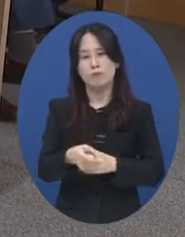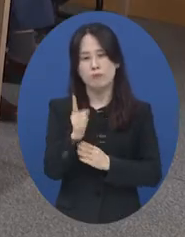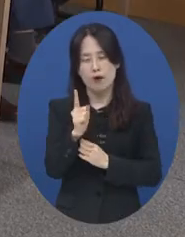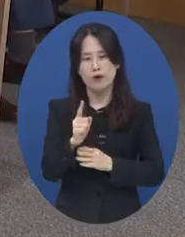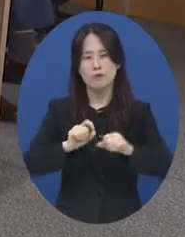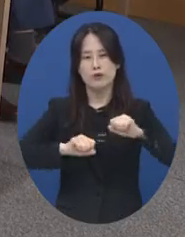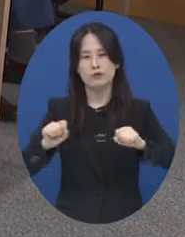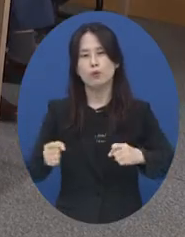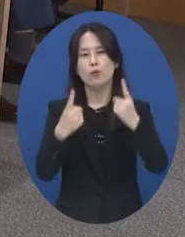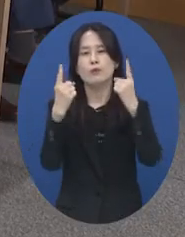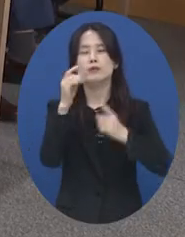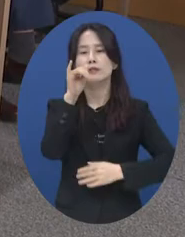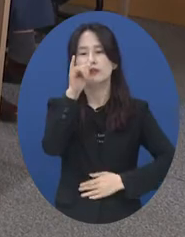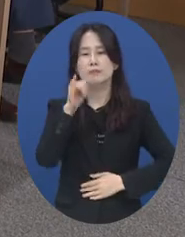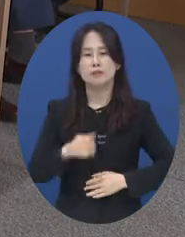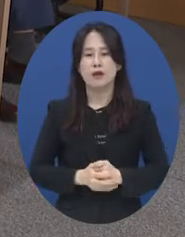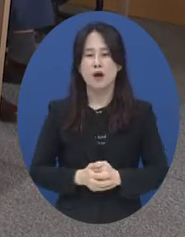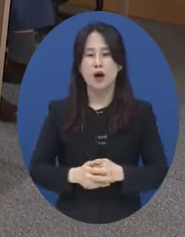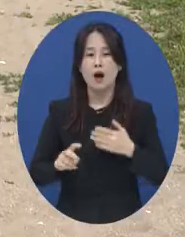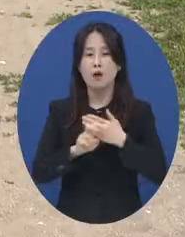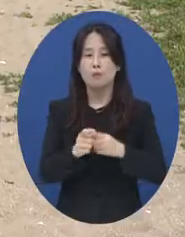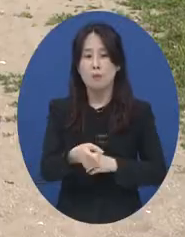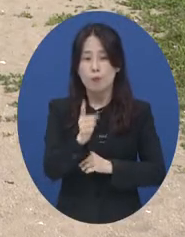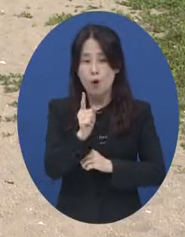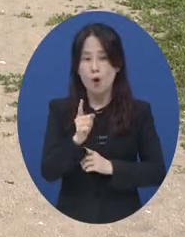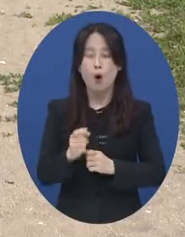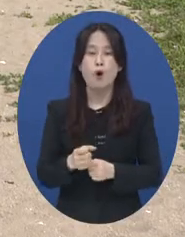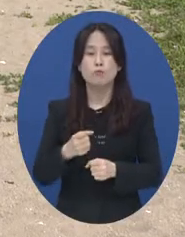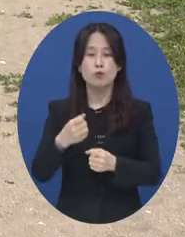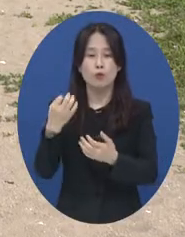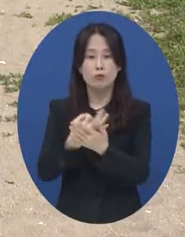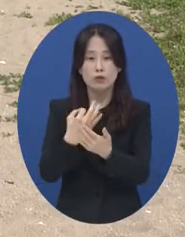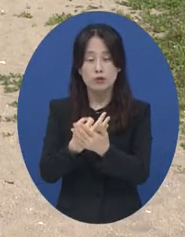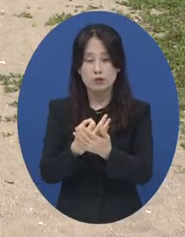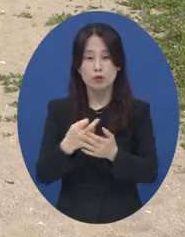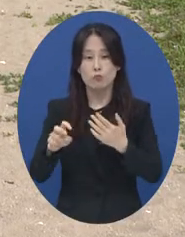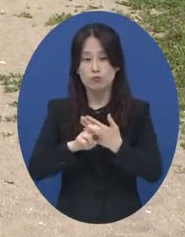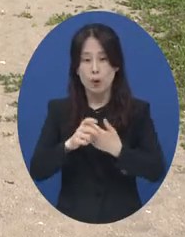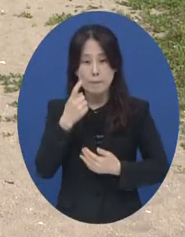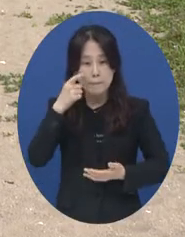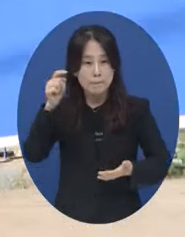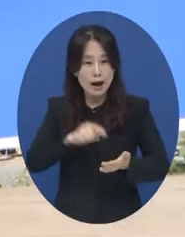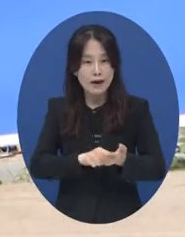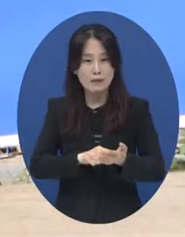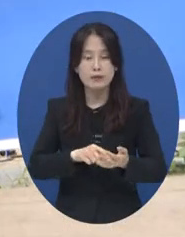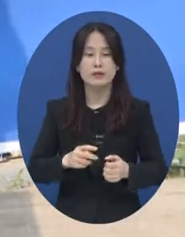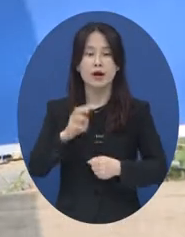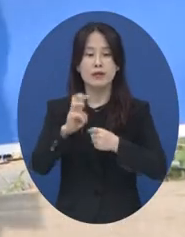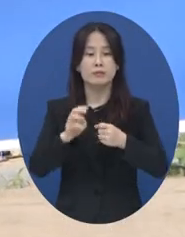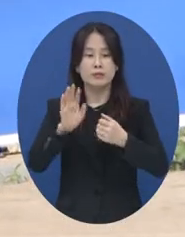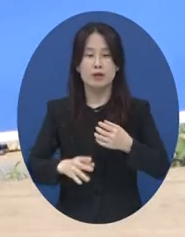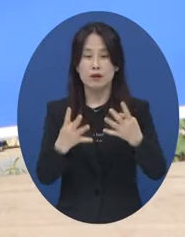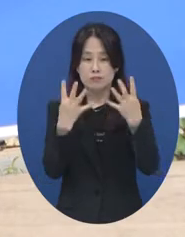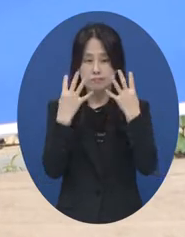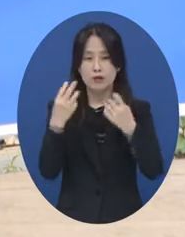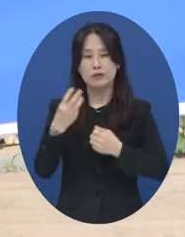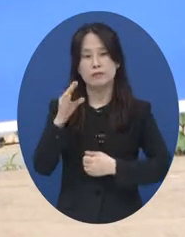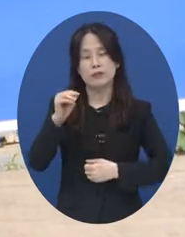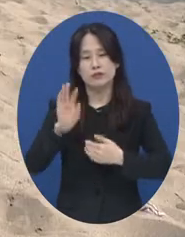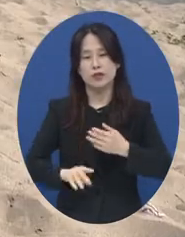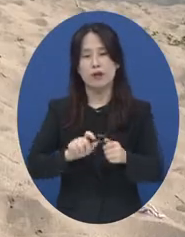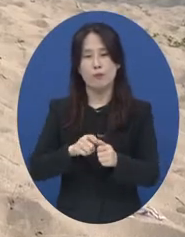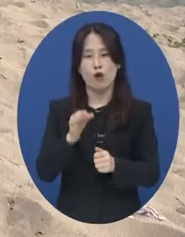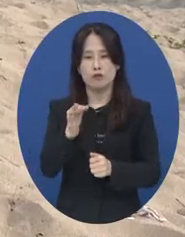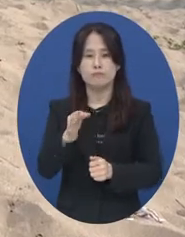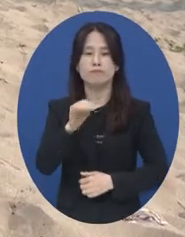등 불법 어업 행위 단속도 병행합니다. 불법 어업이나 불법 파라솔 영업을 할 경우 관계 법령에 따라 3년